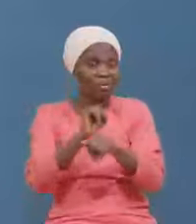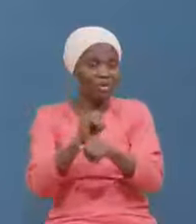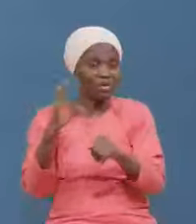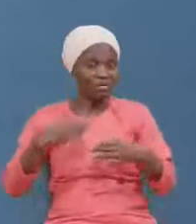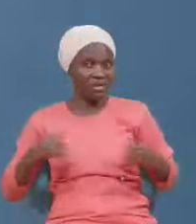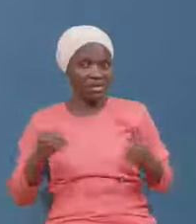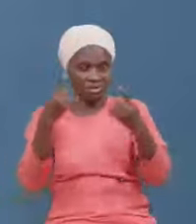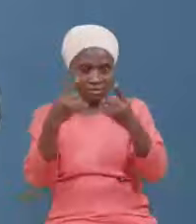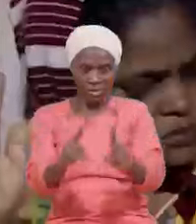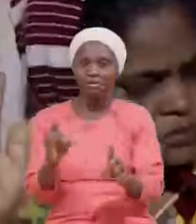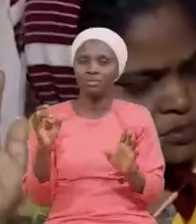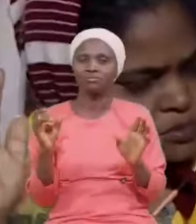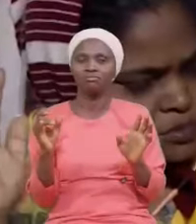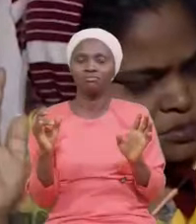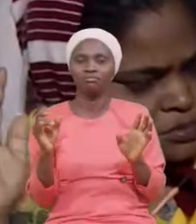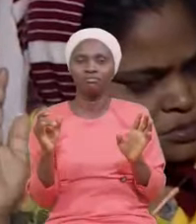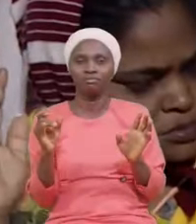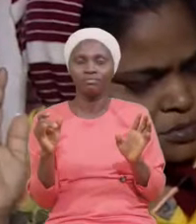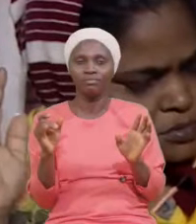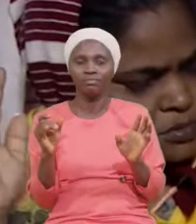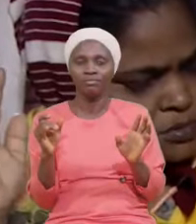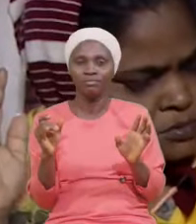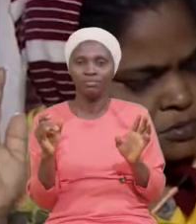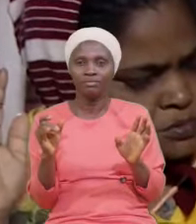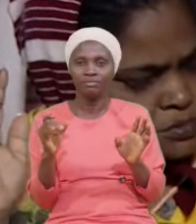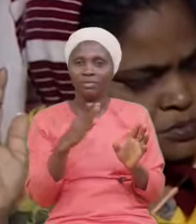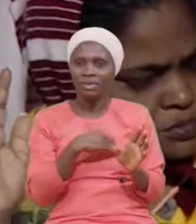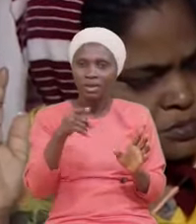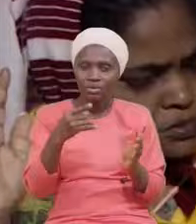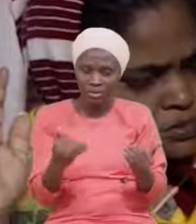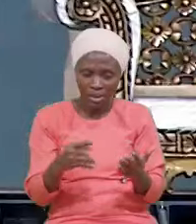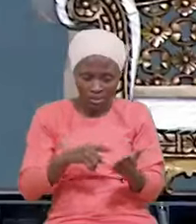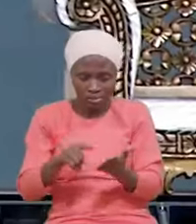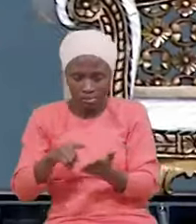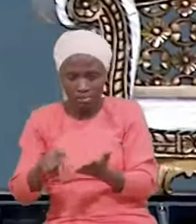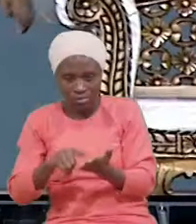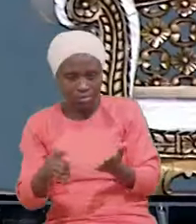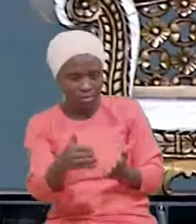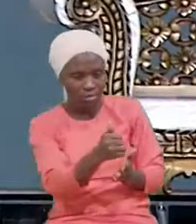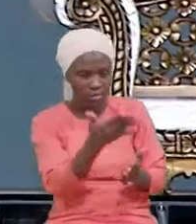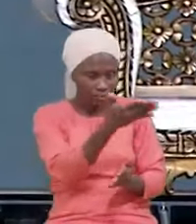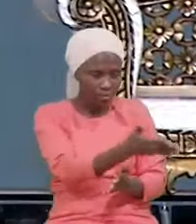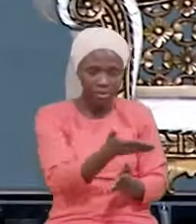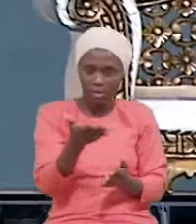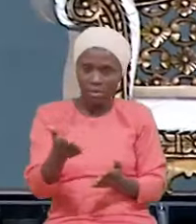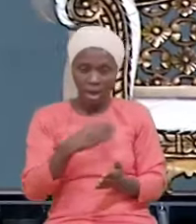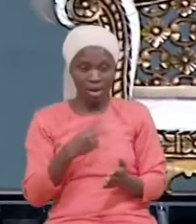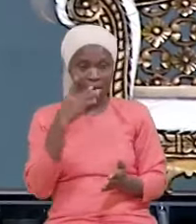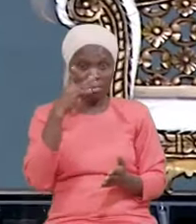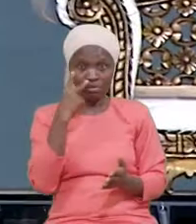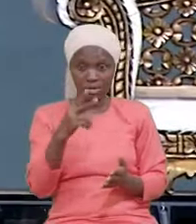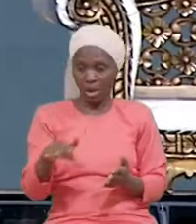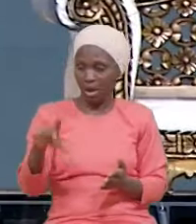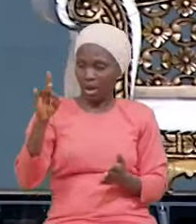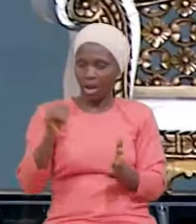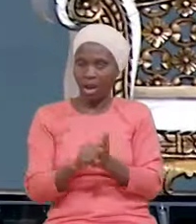healing takes place. స్వస్థత అద్భుత కార్యం జరుగుతుంది. And you check yourself there. అప్పుడు మీరు చూసుకోండి. And you see he is